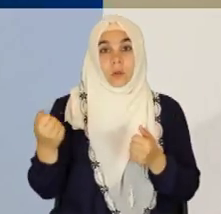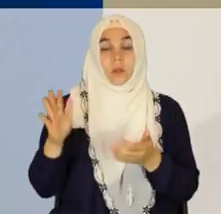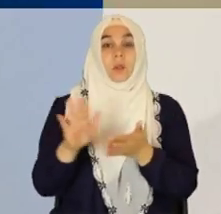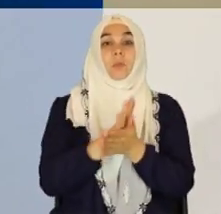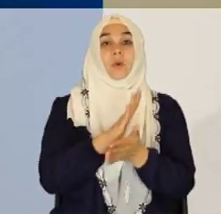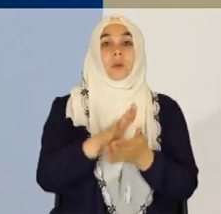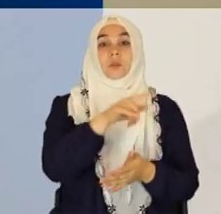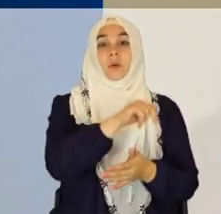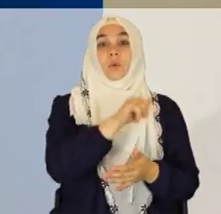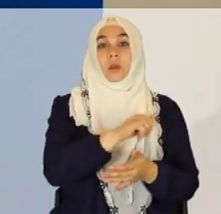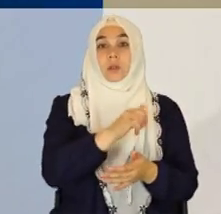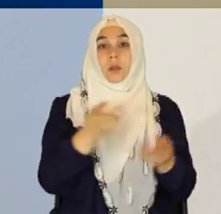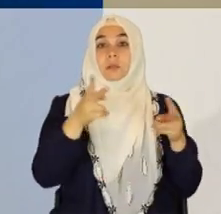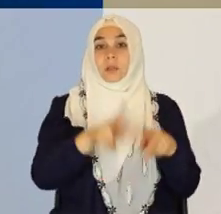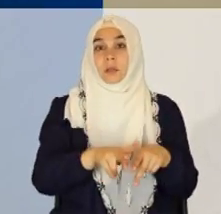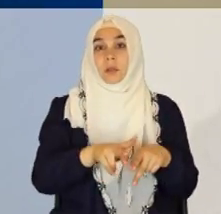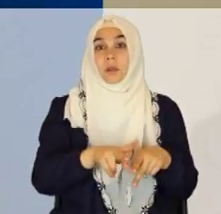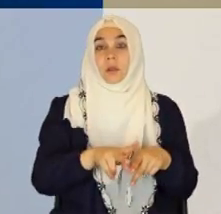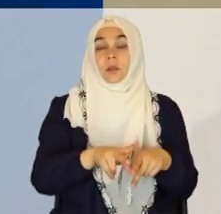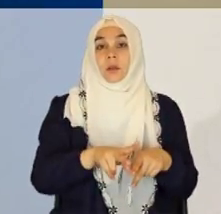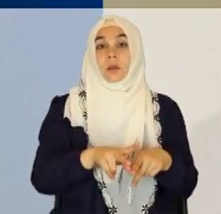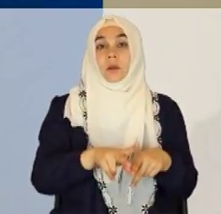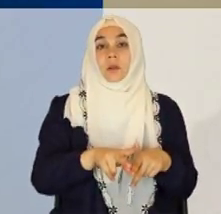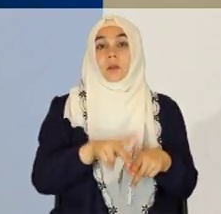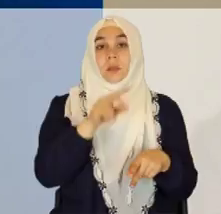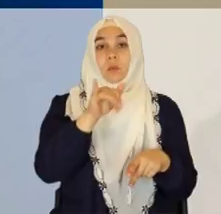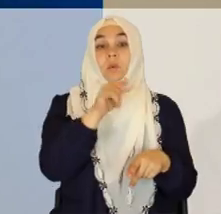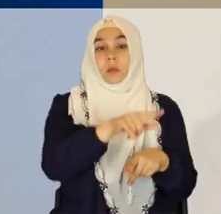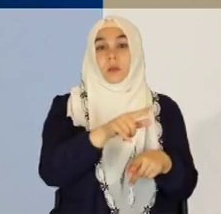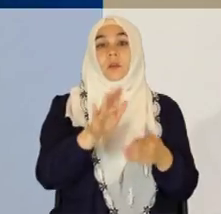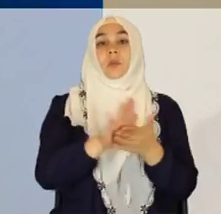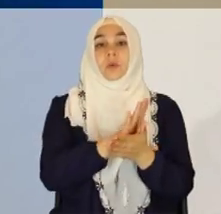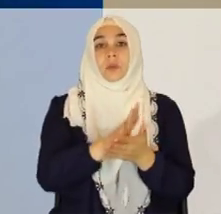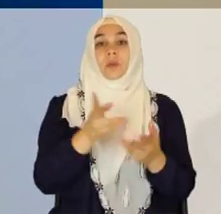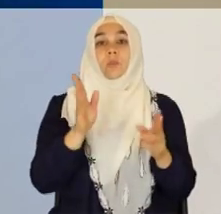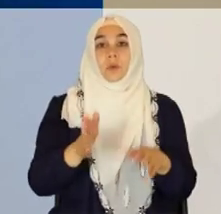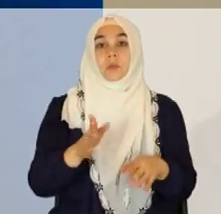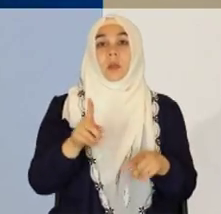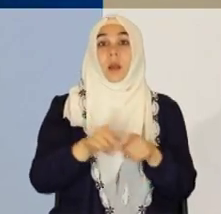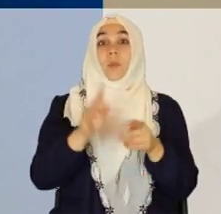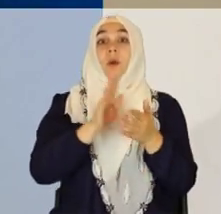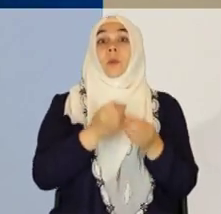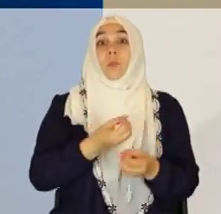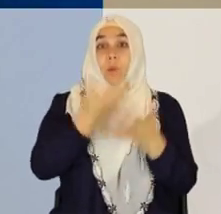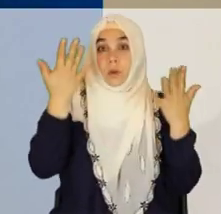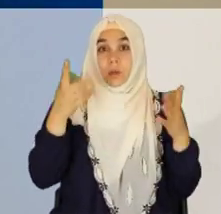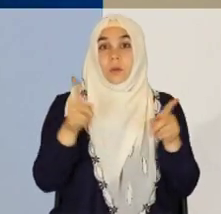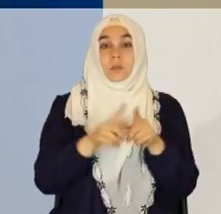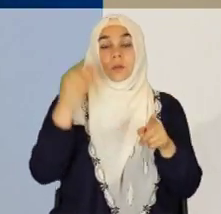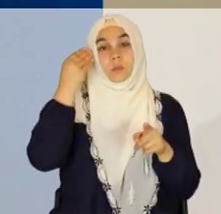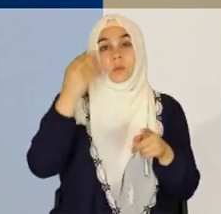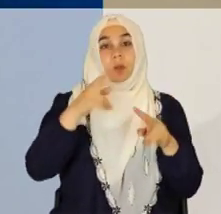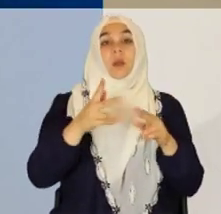poklaysan. Va tuzakkihim, va ularni tozalaysan. Ham poklar ekan, ham tozalar